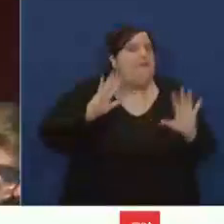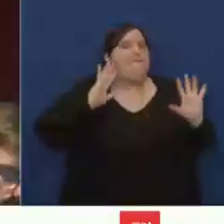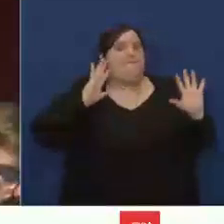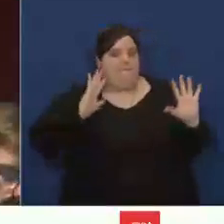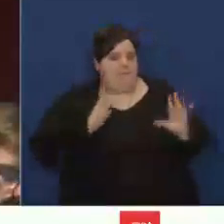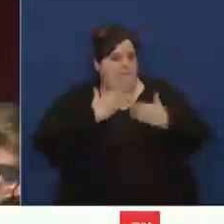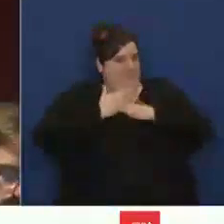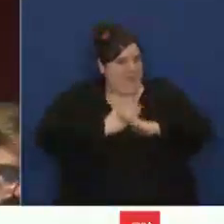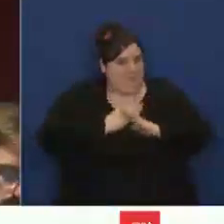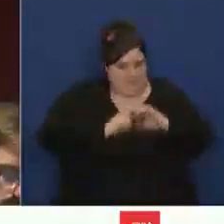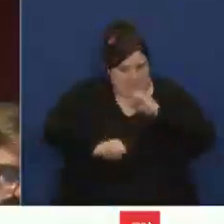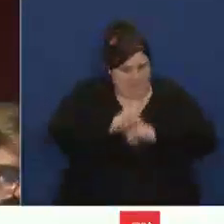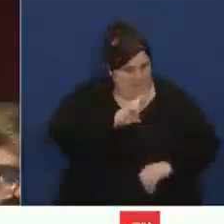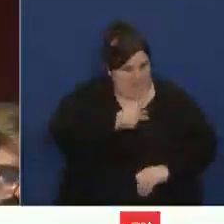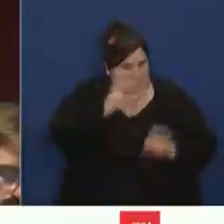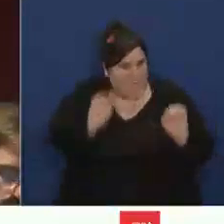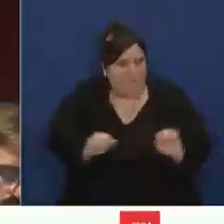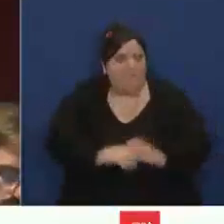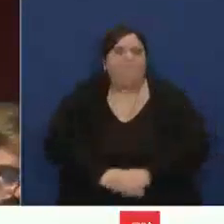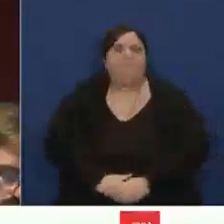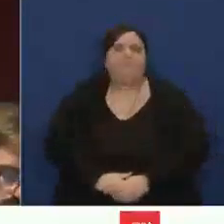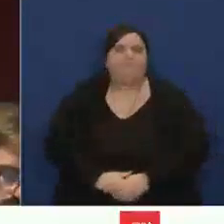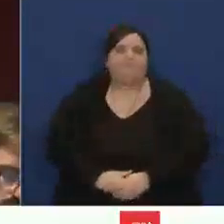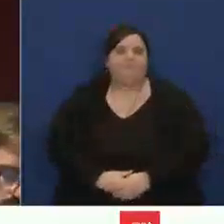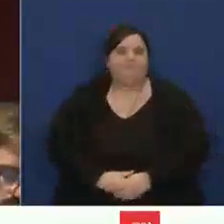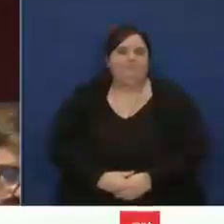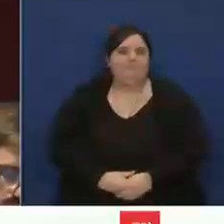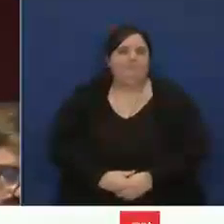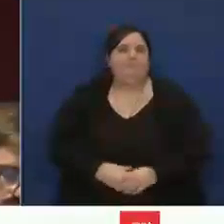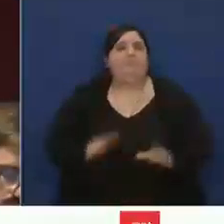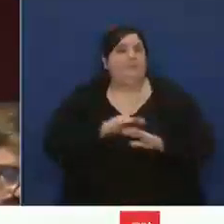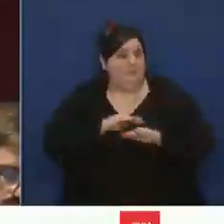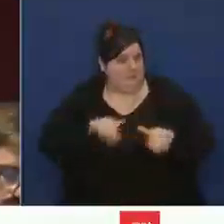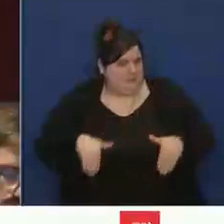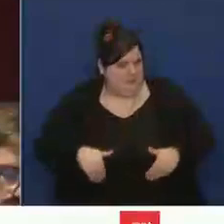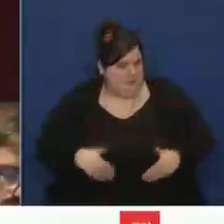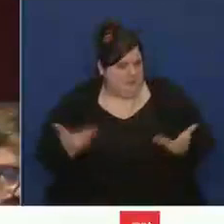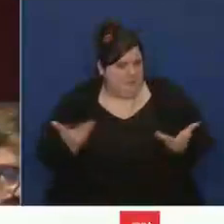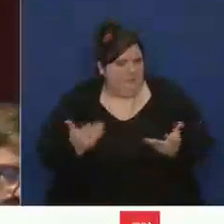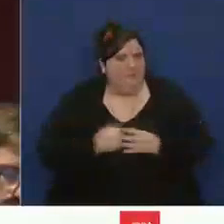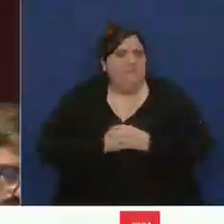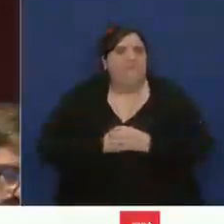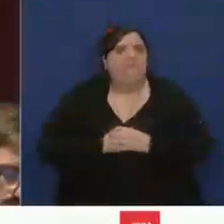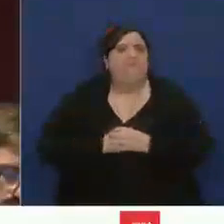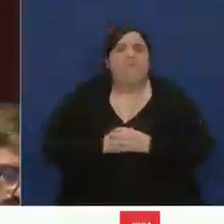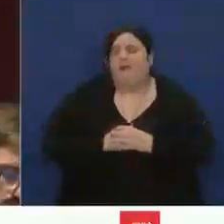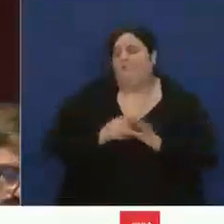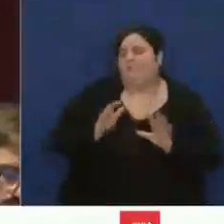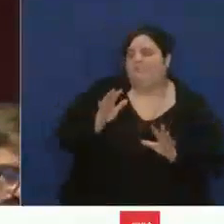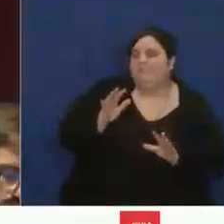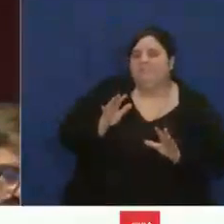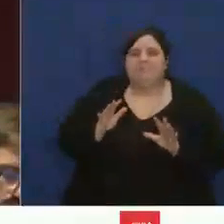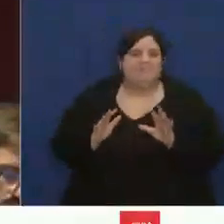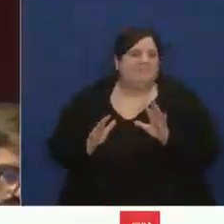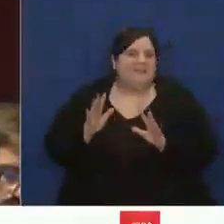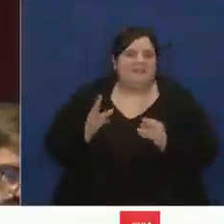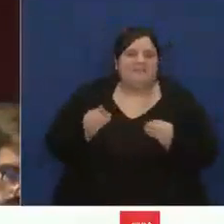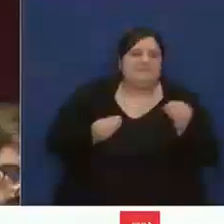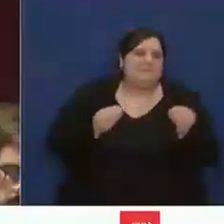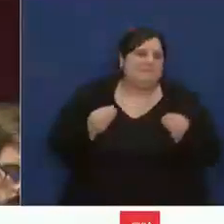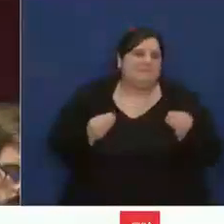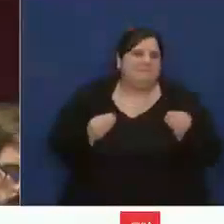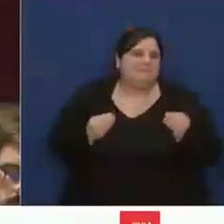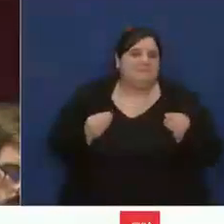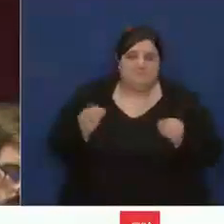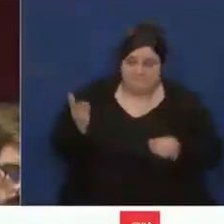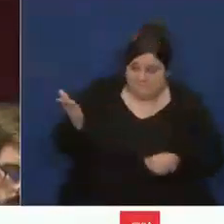publique et de notre collectivité. Dernier point, et c'est peut-être aussi pour faire la liaison